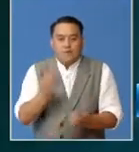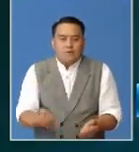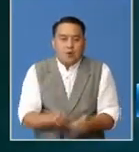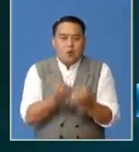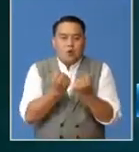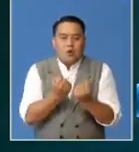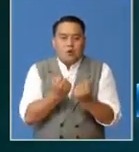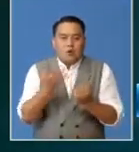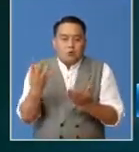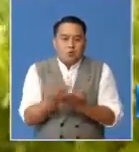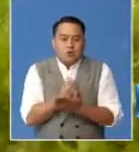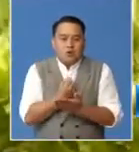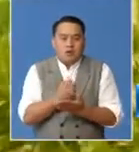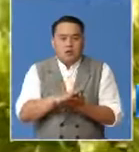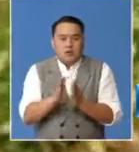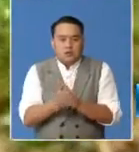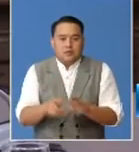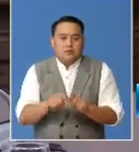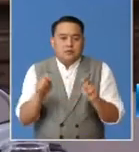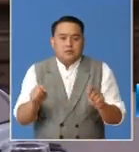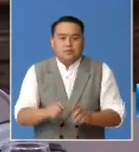көрсетіп, сәтті шығуына жағдай жасамақ.